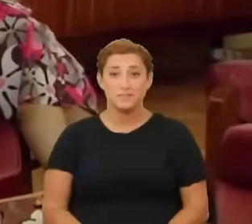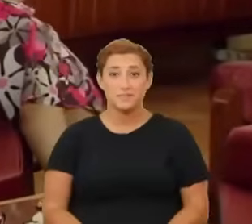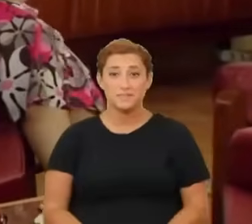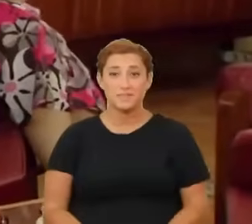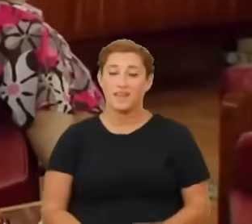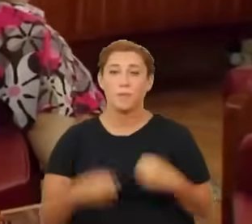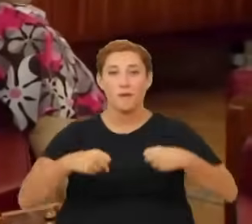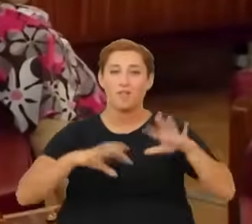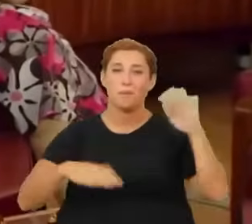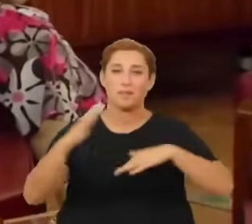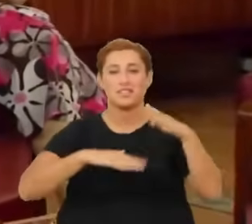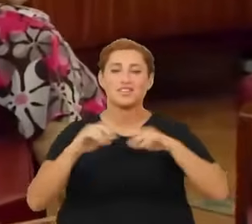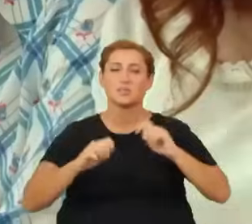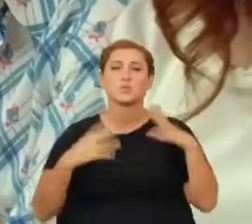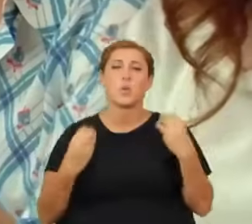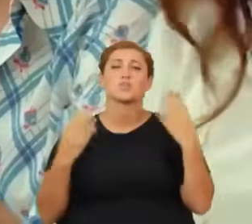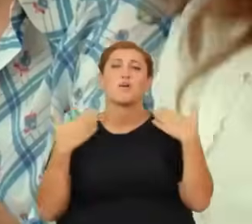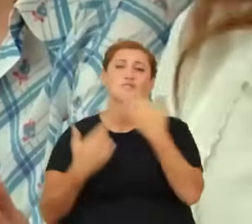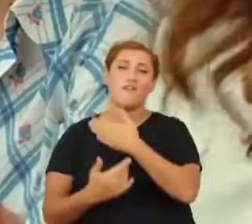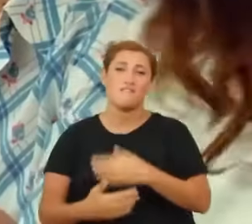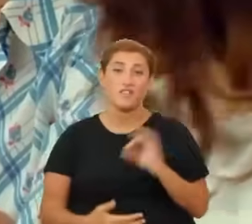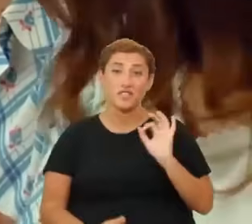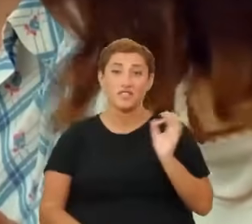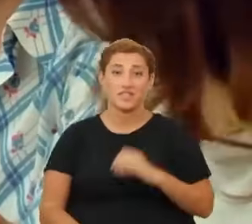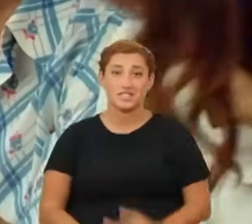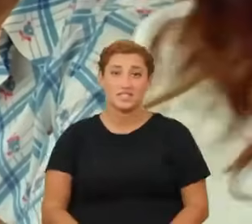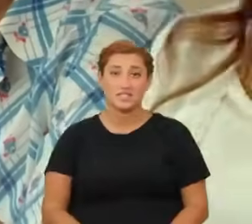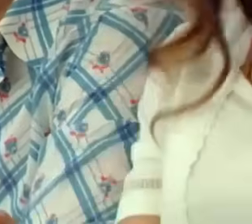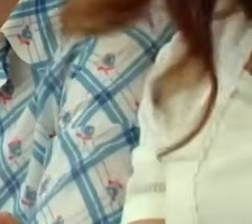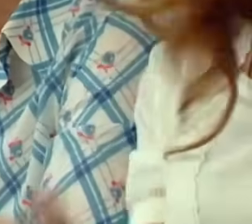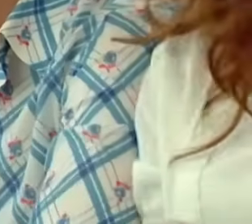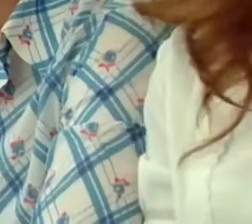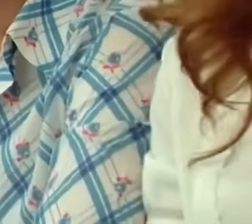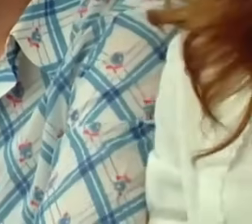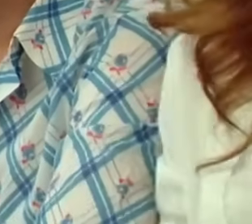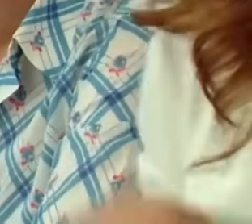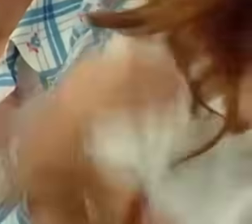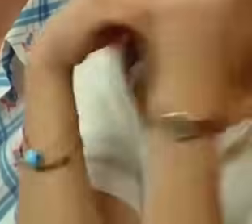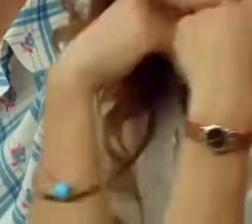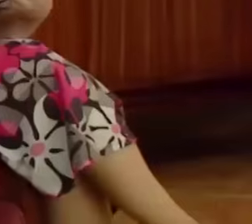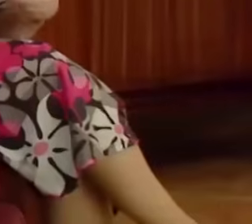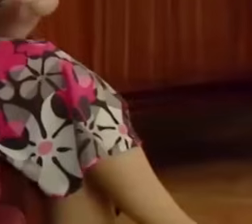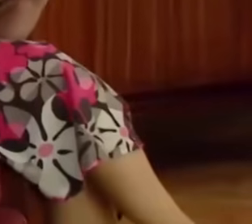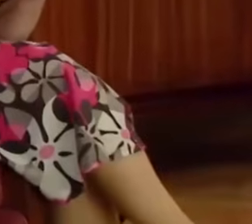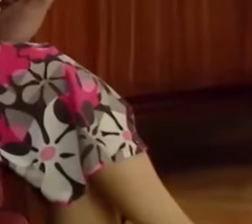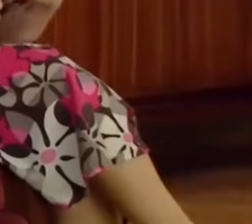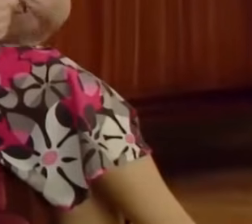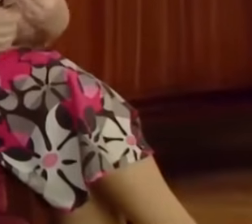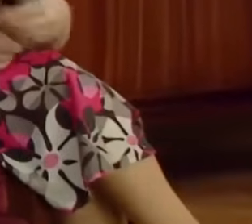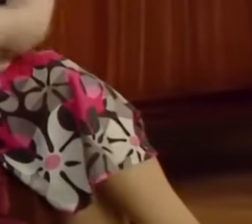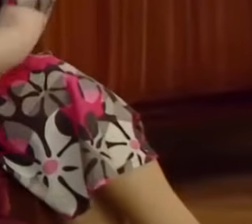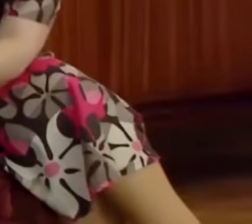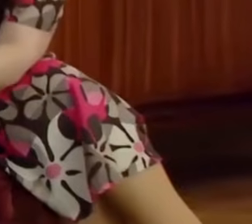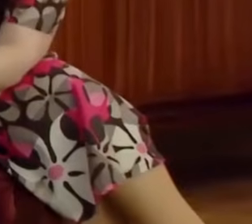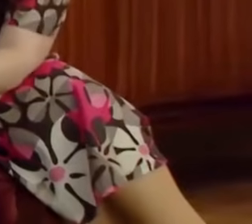Ay, valizlerimizi de yapacağız. Çok da güzelmiş hava. Ya. Evet, evet. Ne güzel. Rukiye Ahmet'e sitemle bakıp gülümsedi.